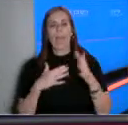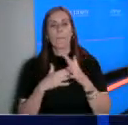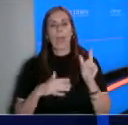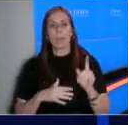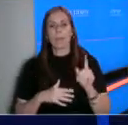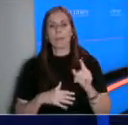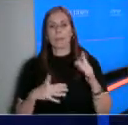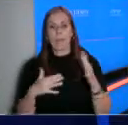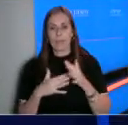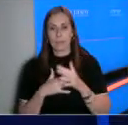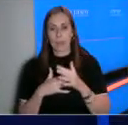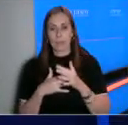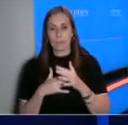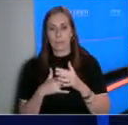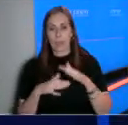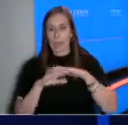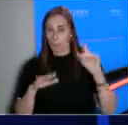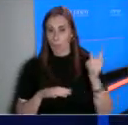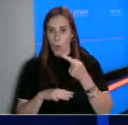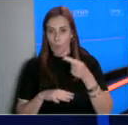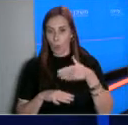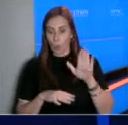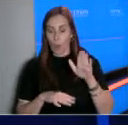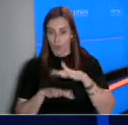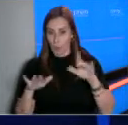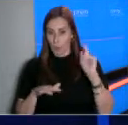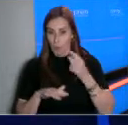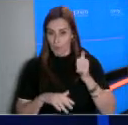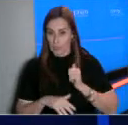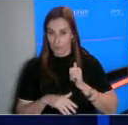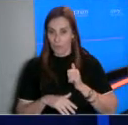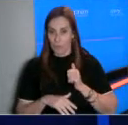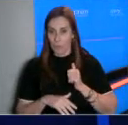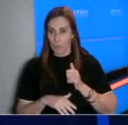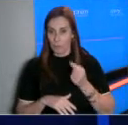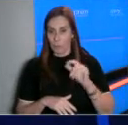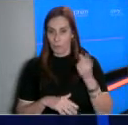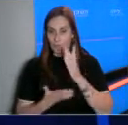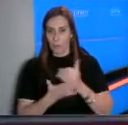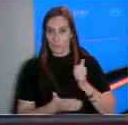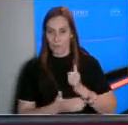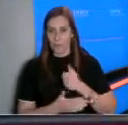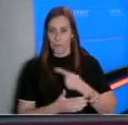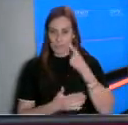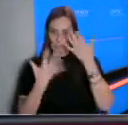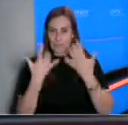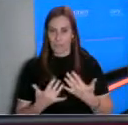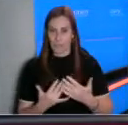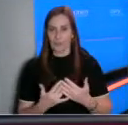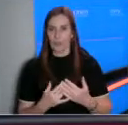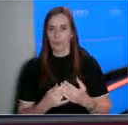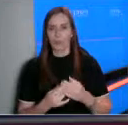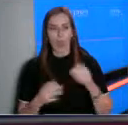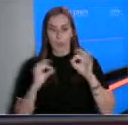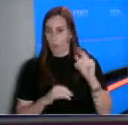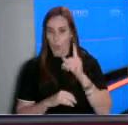להיבחן. הילדים? להיבחן. רגע, הילדים כולם הלכו, הילדים עכשיו כולם בצבא? הם, כן, הם כמעט כולם. אנחנו נראה את הסטטיסטיקה שלהם. אוקיי, והם,